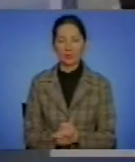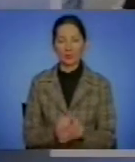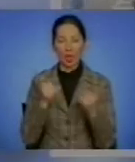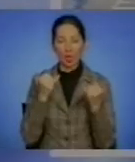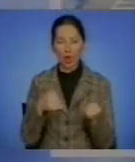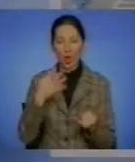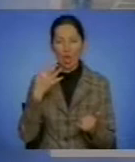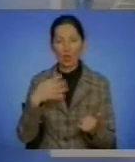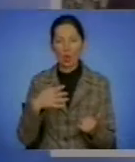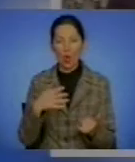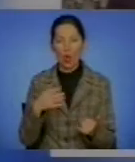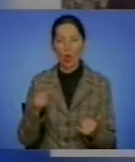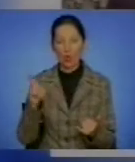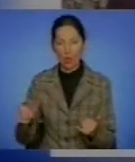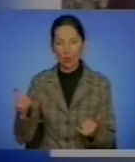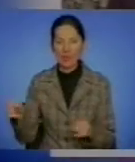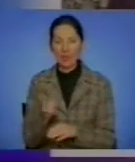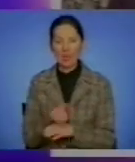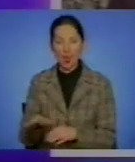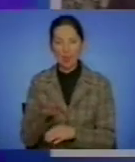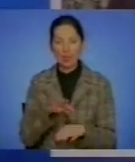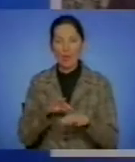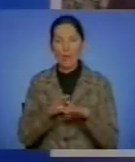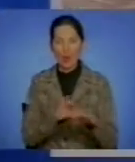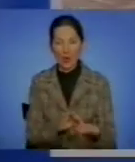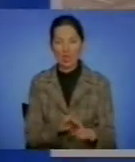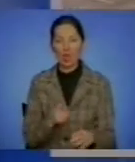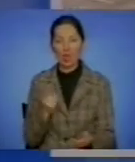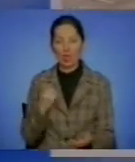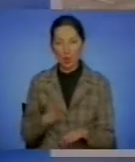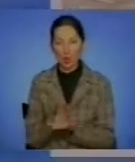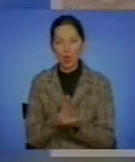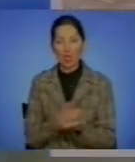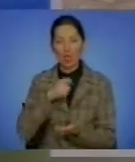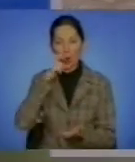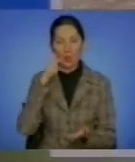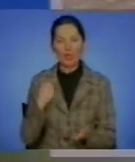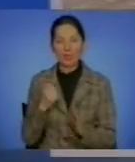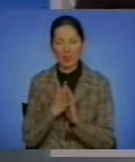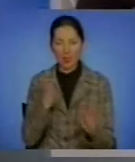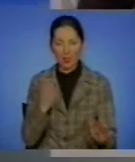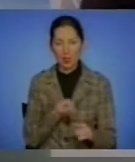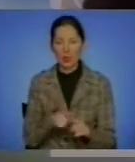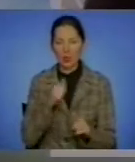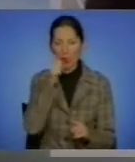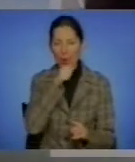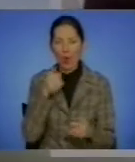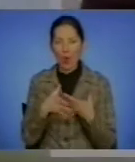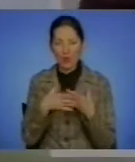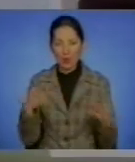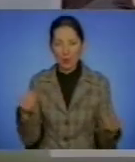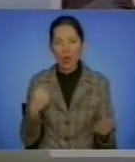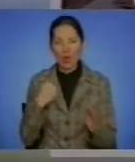Сьогодні 40 новобранців Тернопільщини провели служити до українського війська. Загалом цьогорічного весняного призову до армії